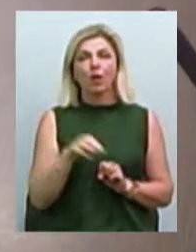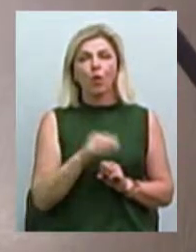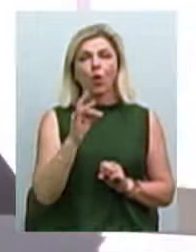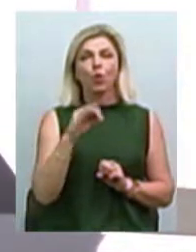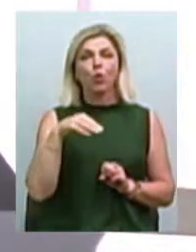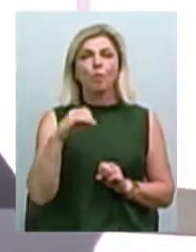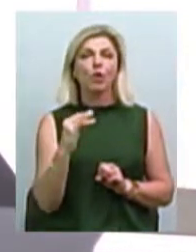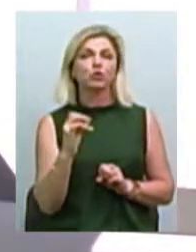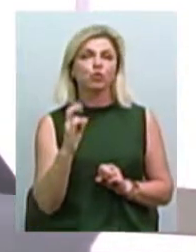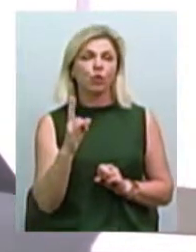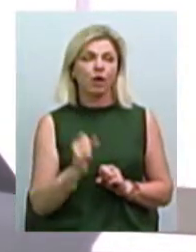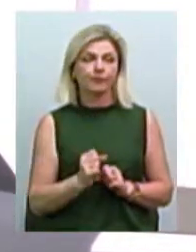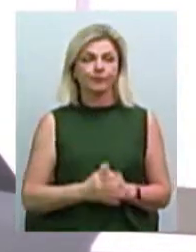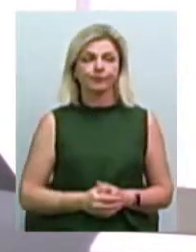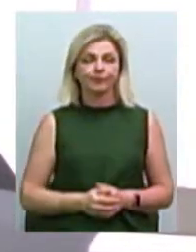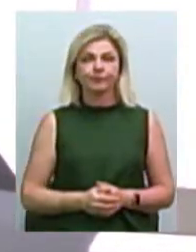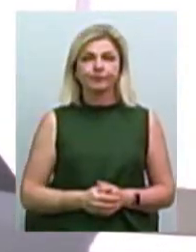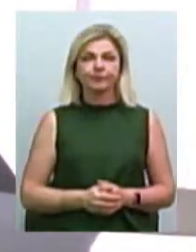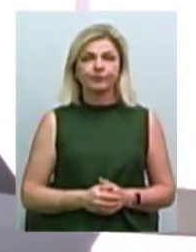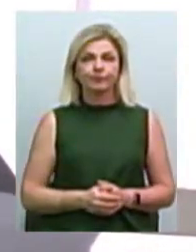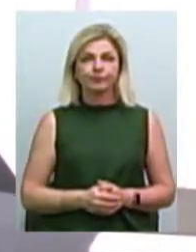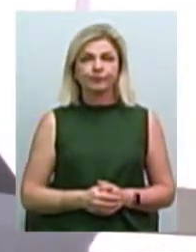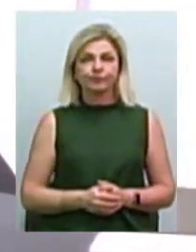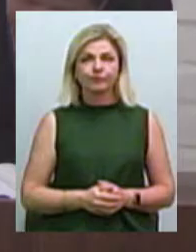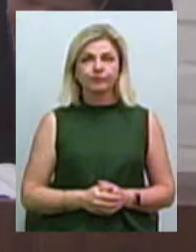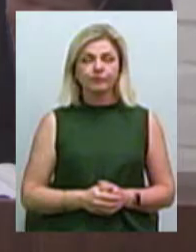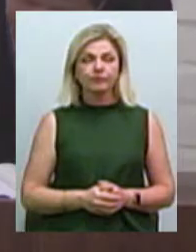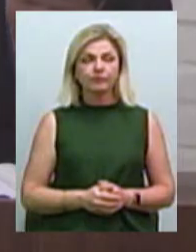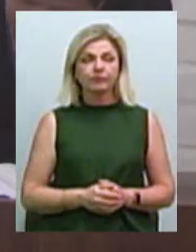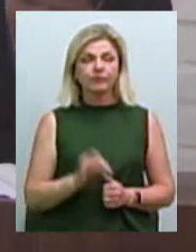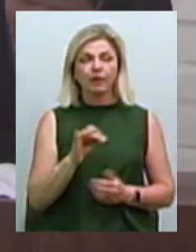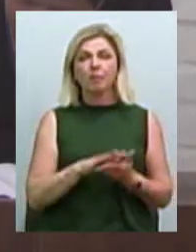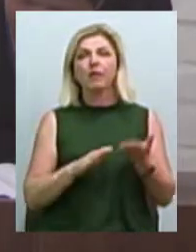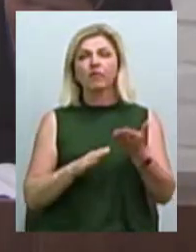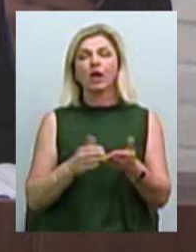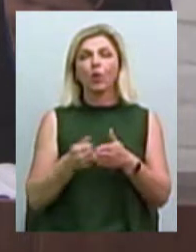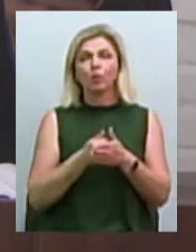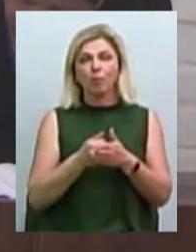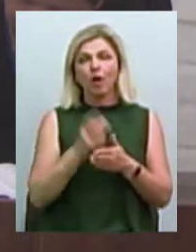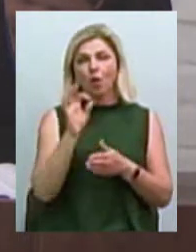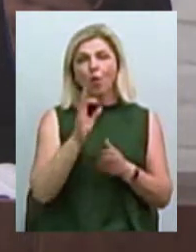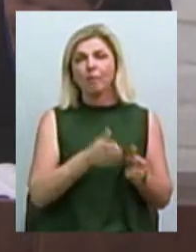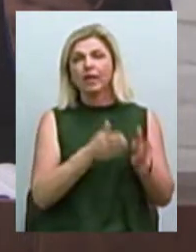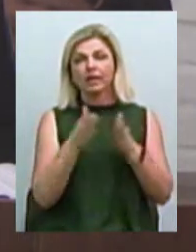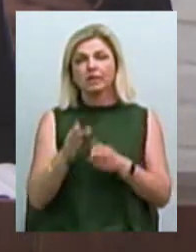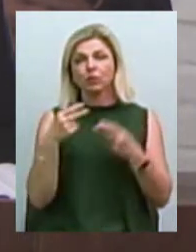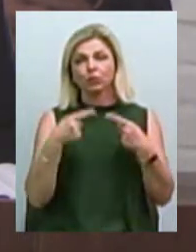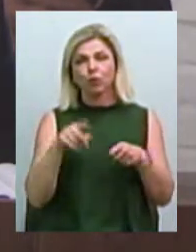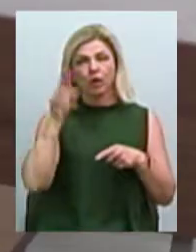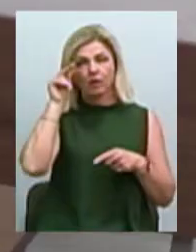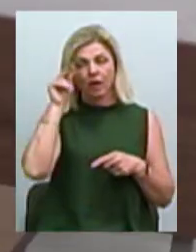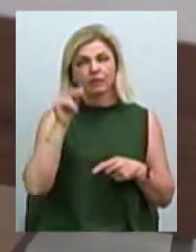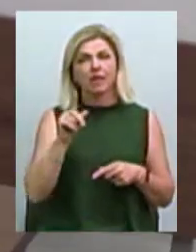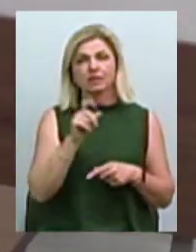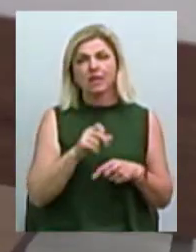Максим Гламаздін. Двоє представників з боку захисту надіслали суддям клопотання щодо перенесення засідання на іншу дату через свою участь у невідкладних